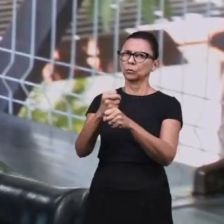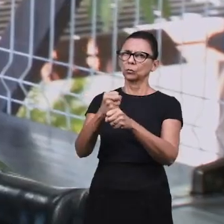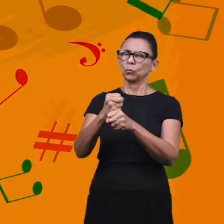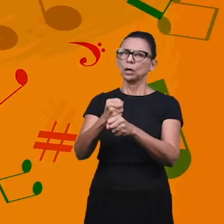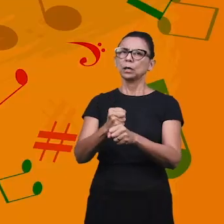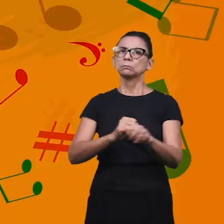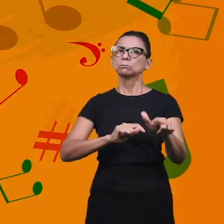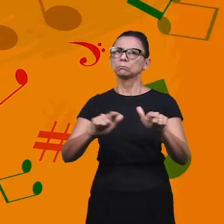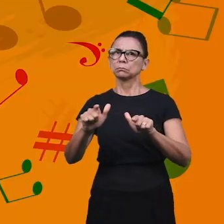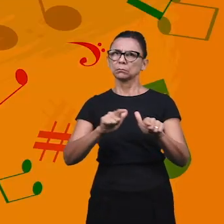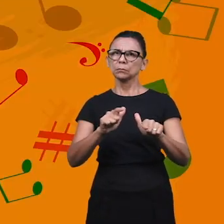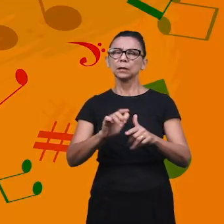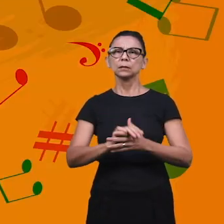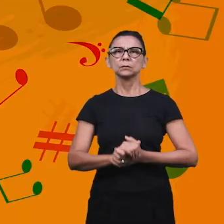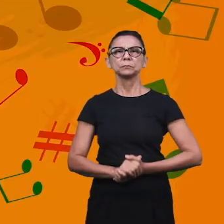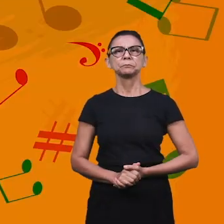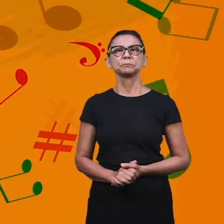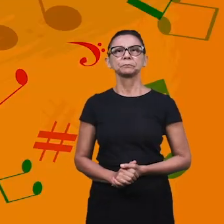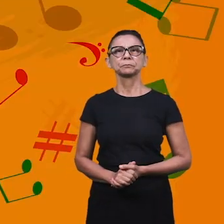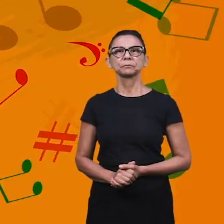travail.